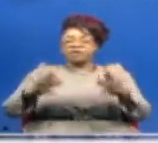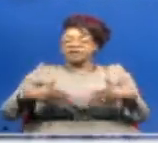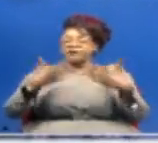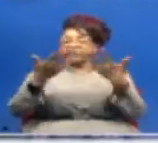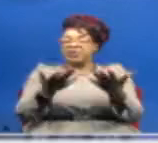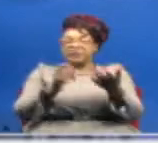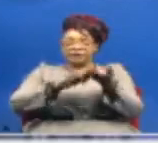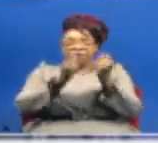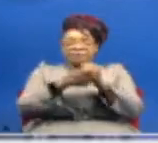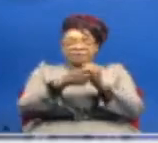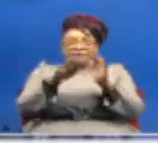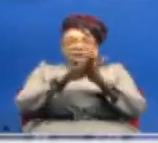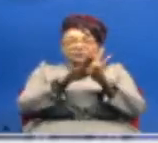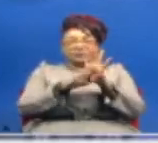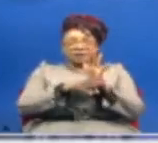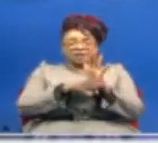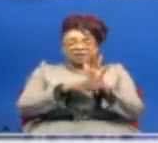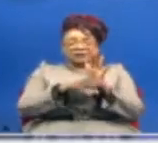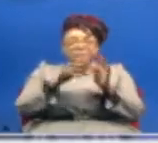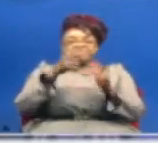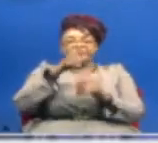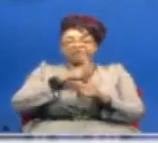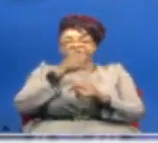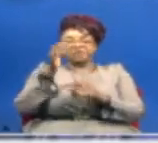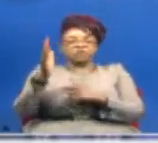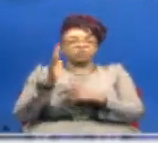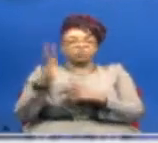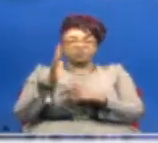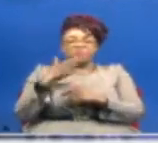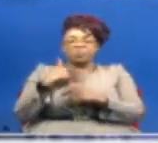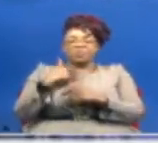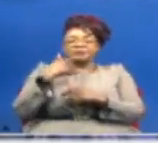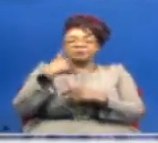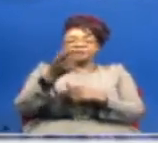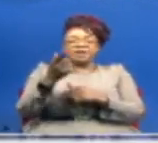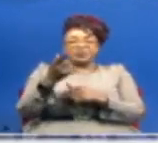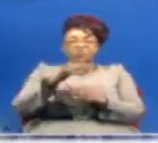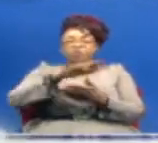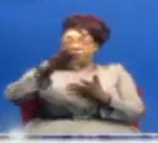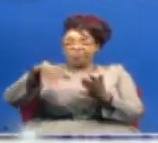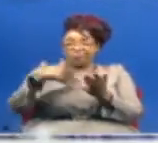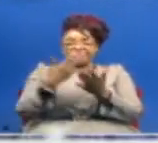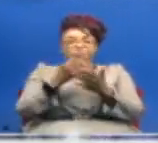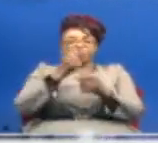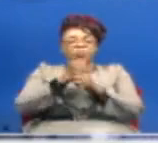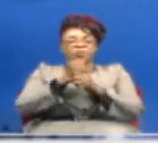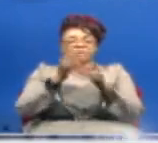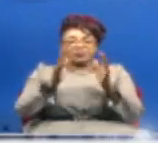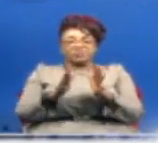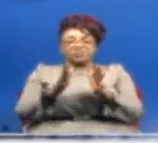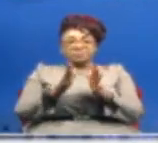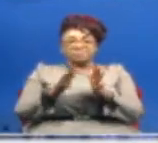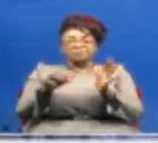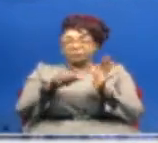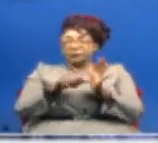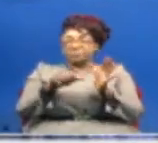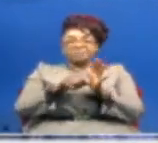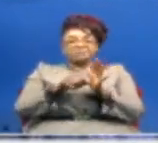agenda katika private security. Kwa hiyo nataka niambie bawabu wote na wafanyikazi ya kwamba sio shida ya kwamba